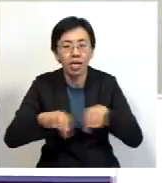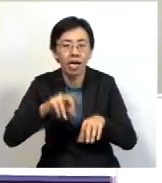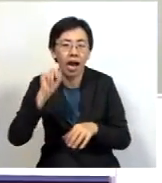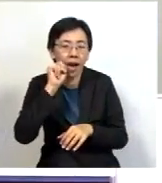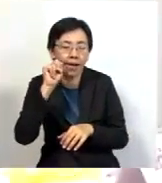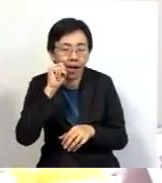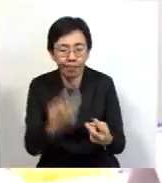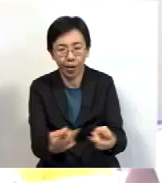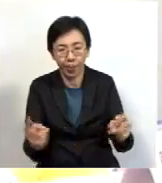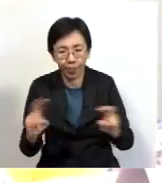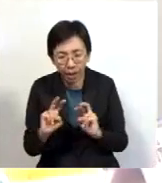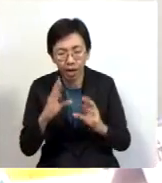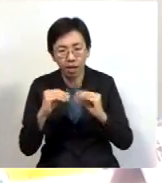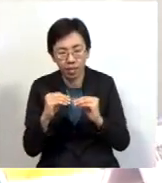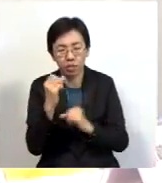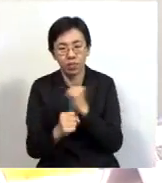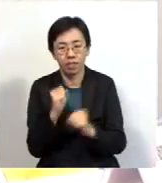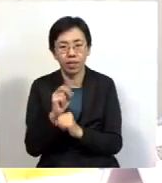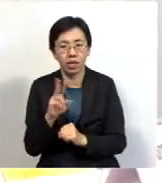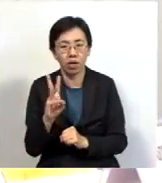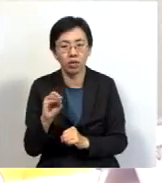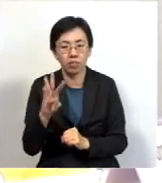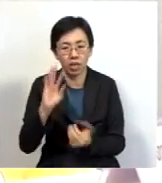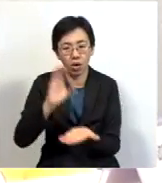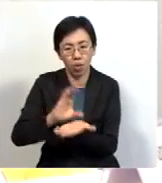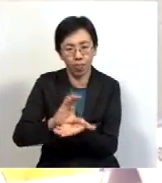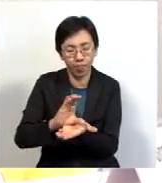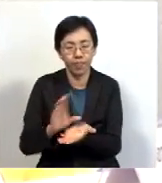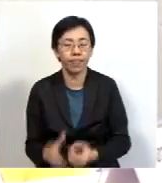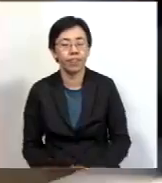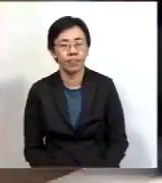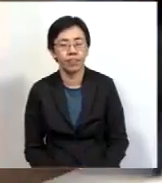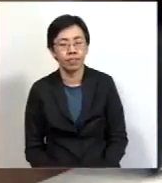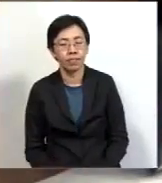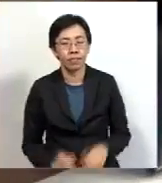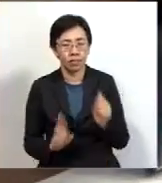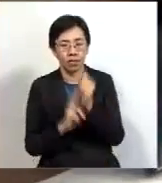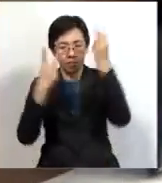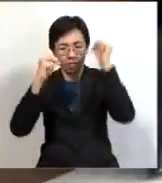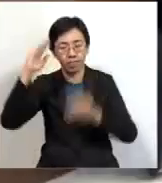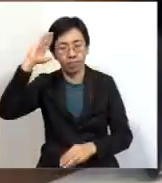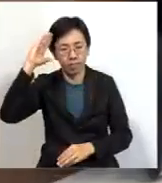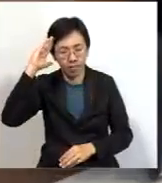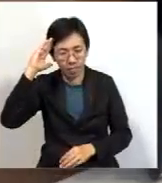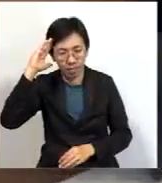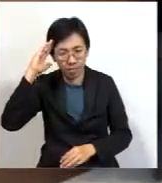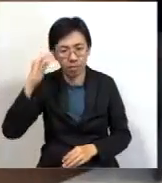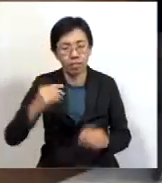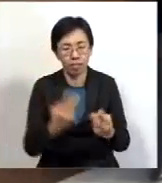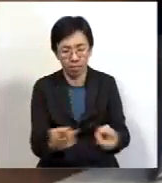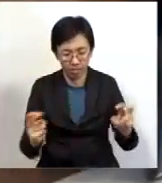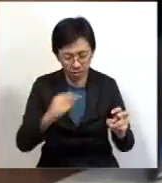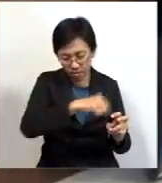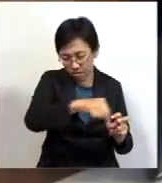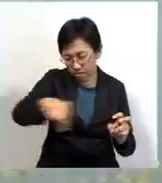ทรัพยากรน้ำประจำปีงบประมาณ2564ค่ะโดยรองนายกรัฐมนตรีก็ให้ทุกหน่วยงานที่มีภารกิจด้